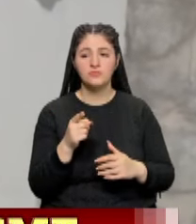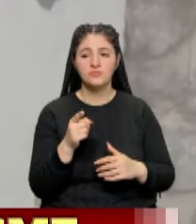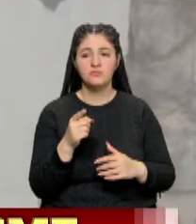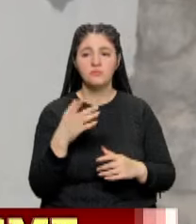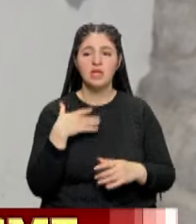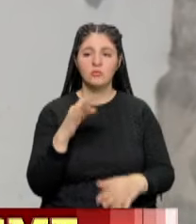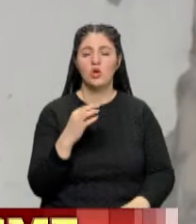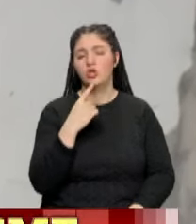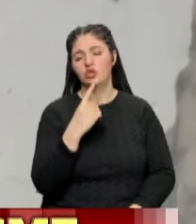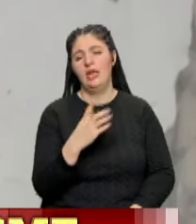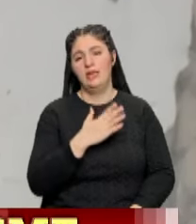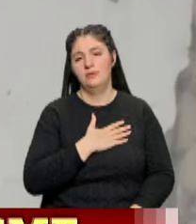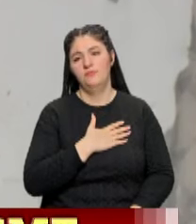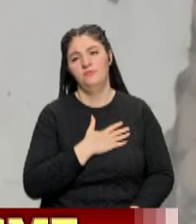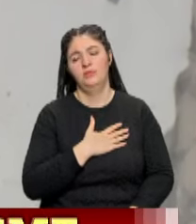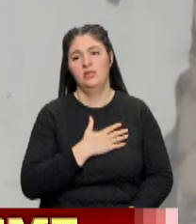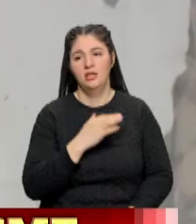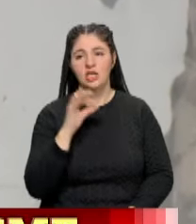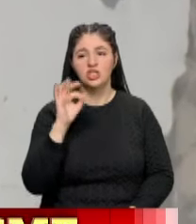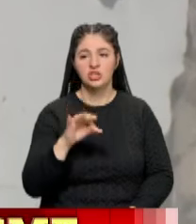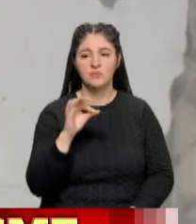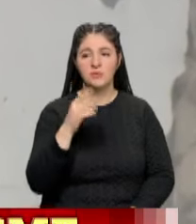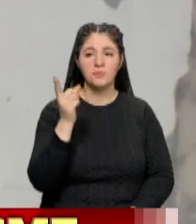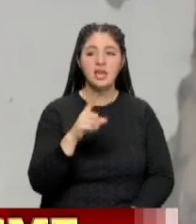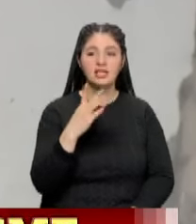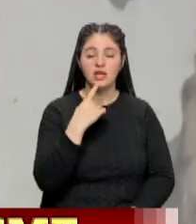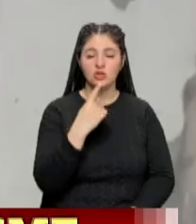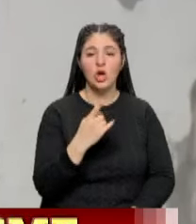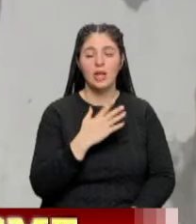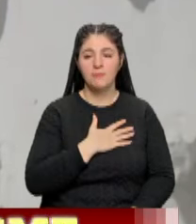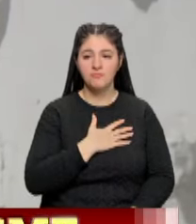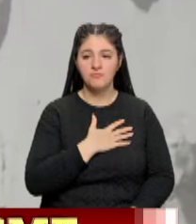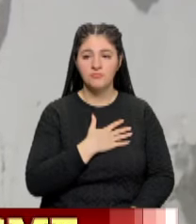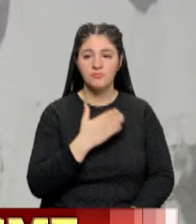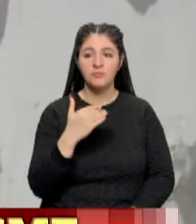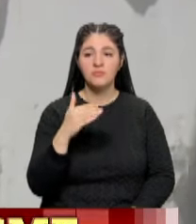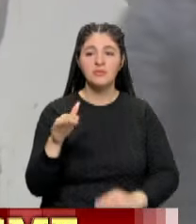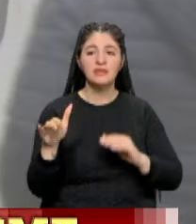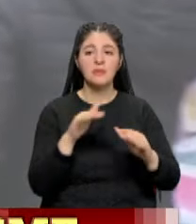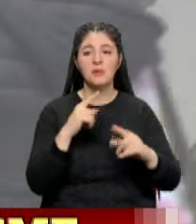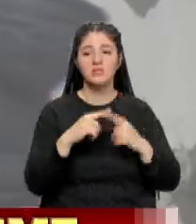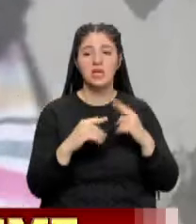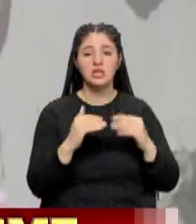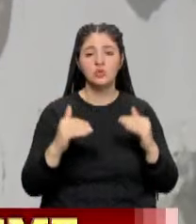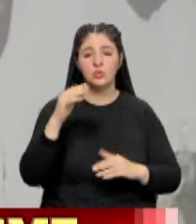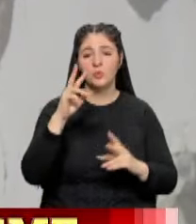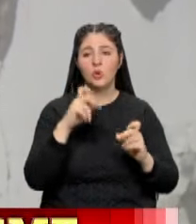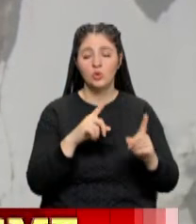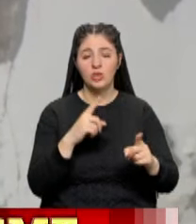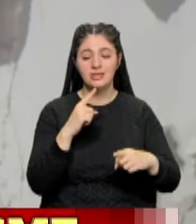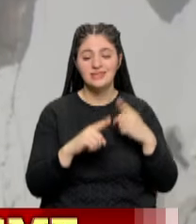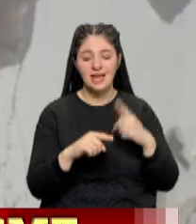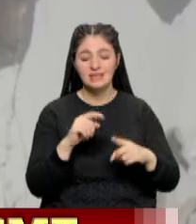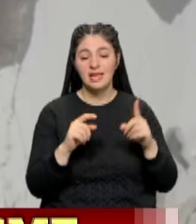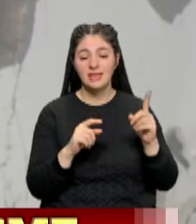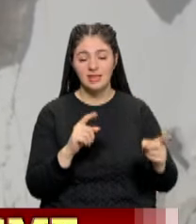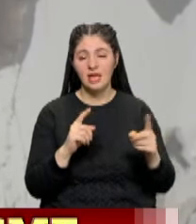ben hep şunu söyledim. Şimdi bir kez daha söyleyeyim. Yani deprem siyaset üstü bir konu.